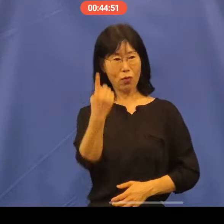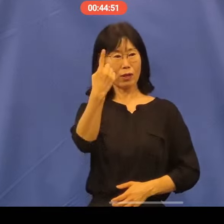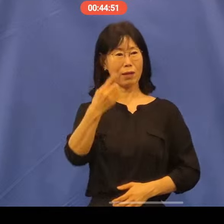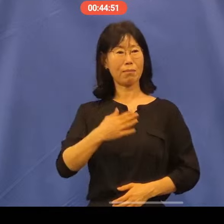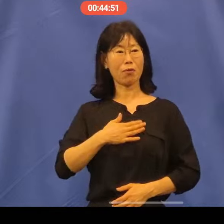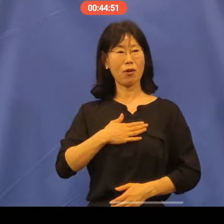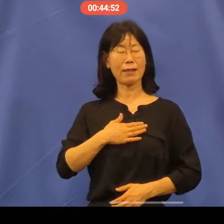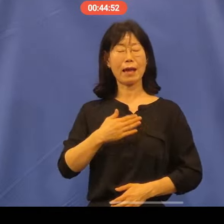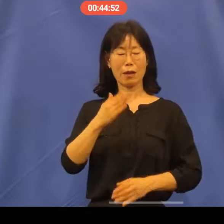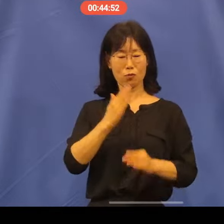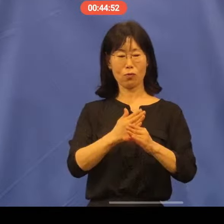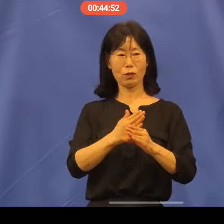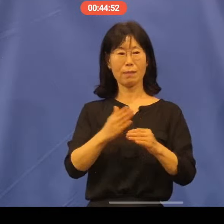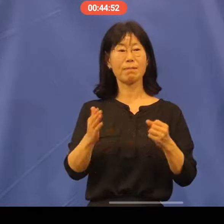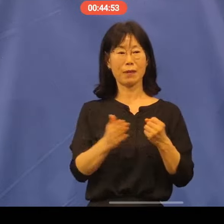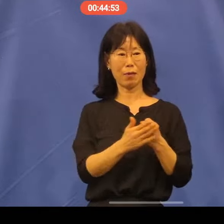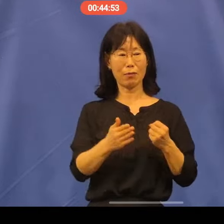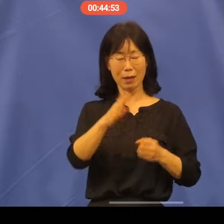거슬러 올라가면